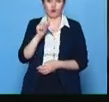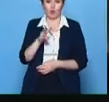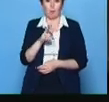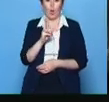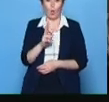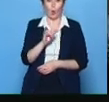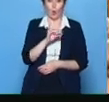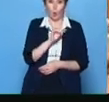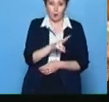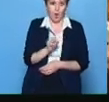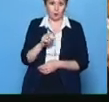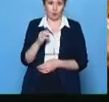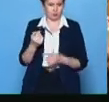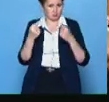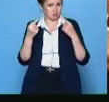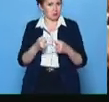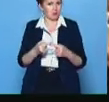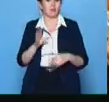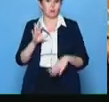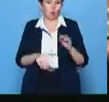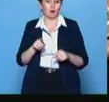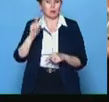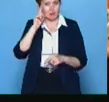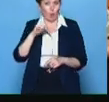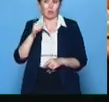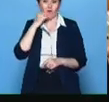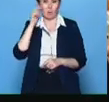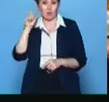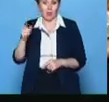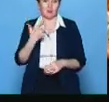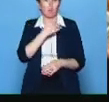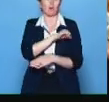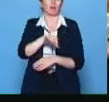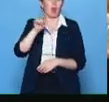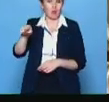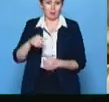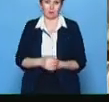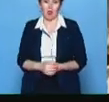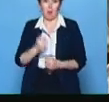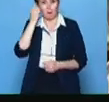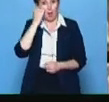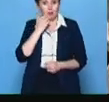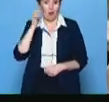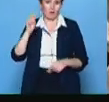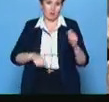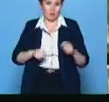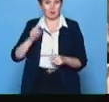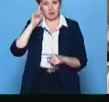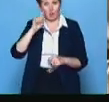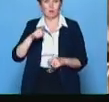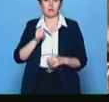все совпало. Значит, они уже знают и в Москве, и за пределами. А благодаря гуртфесту узнают и далеко за пределами